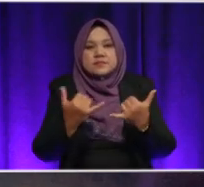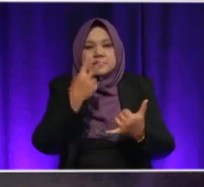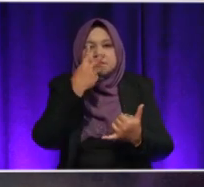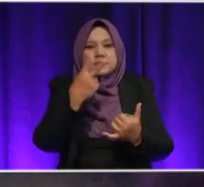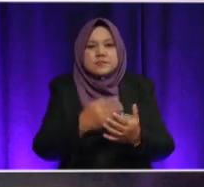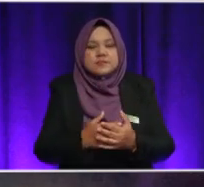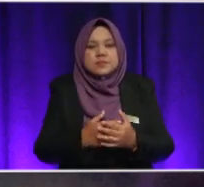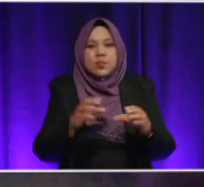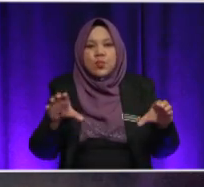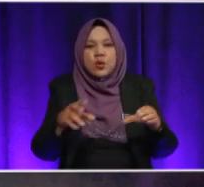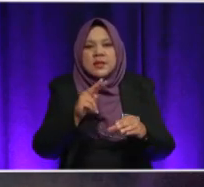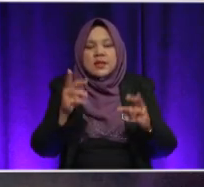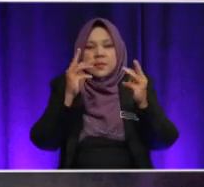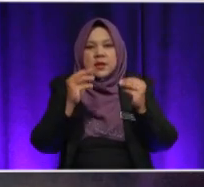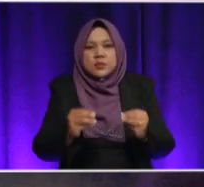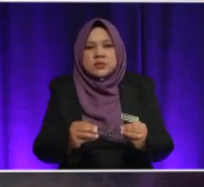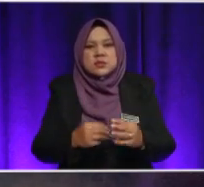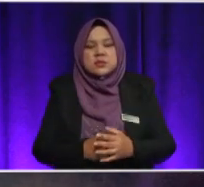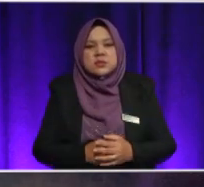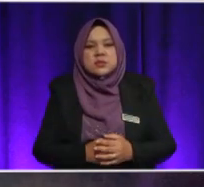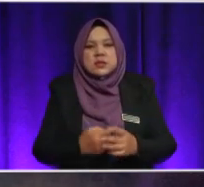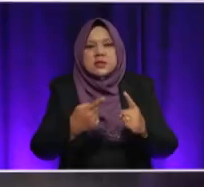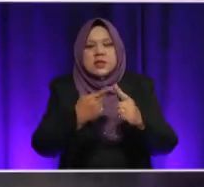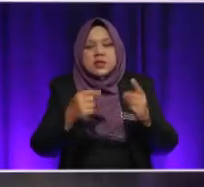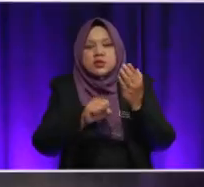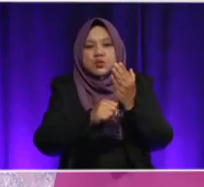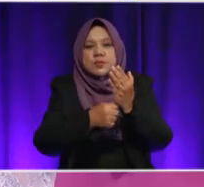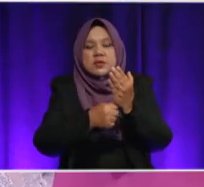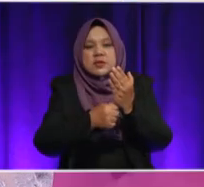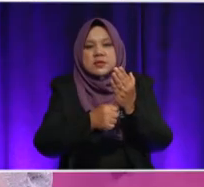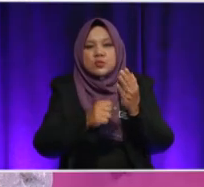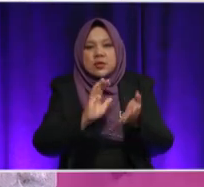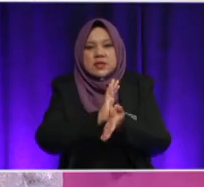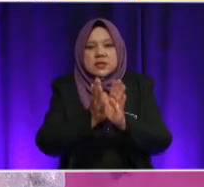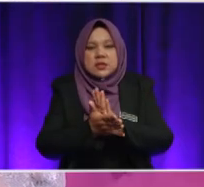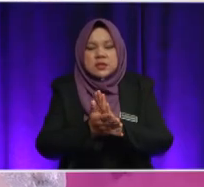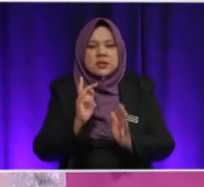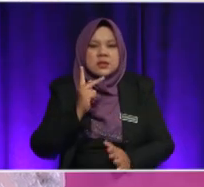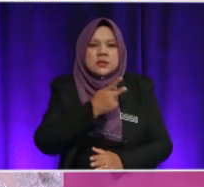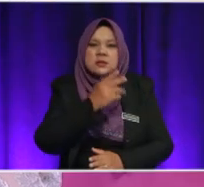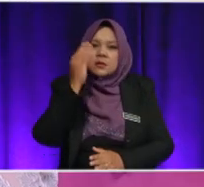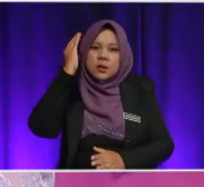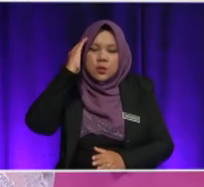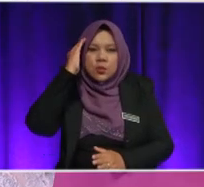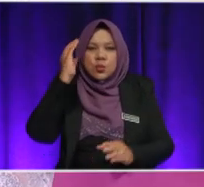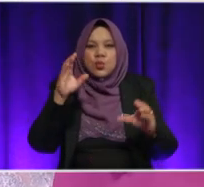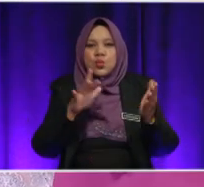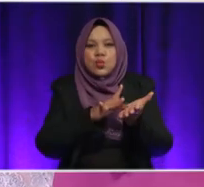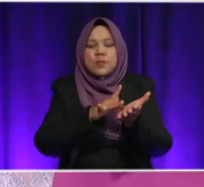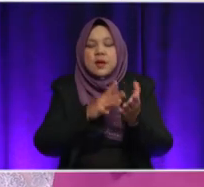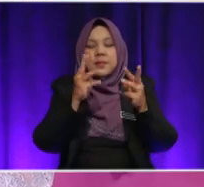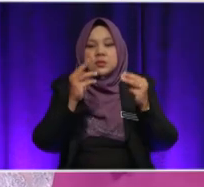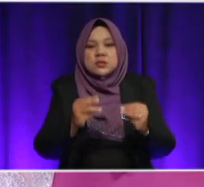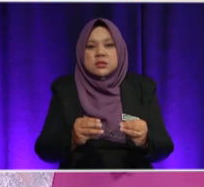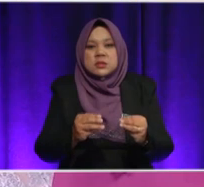manusia dan obat daripada sumber semudah jadi Oke kita tahu bahwa ubah-ubah tema Manusia ini kita